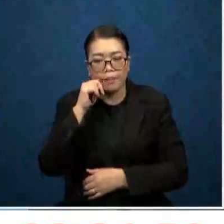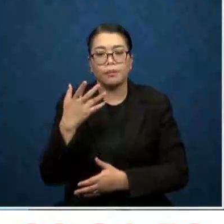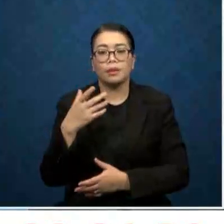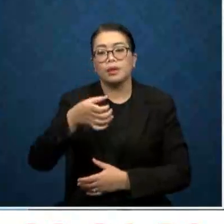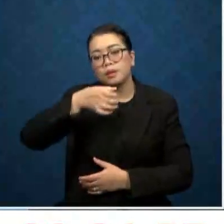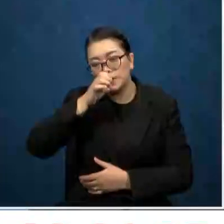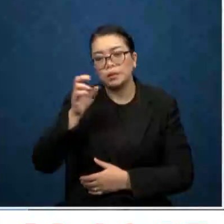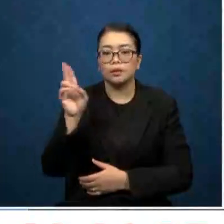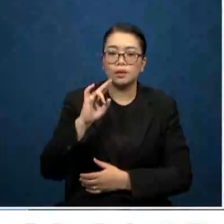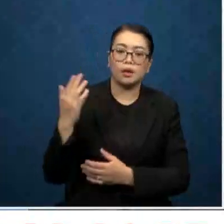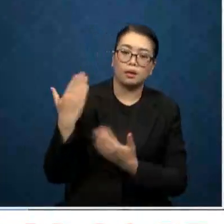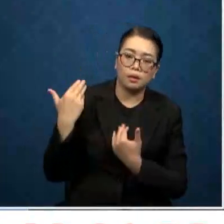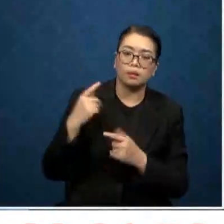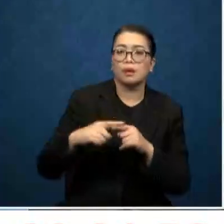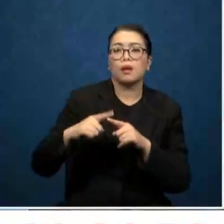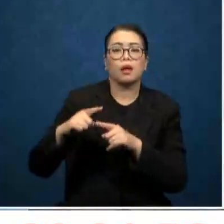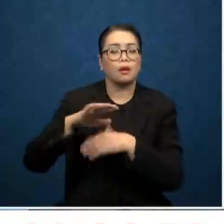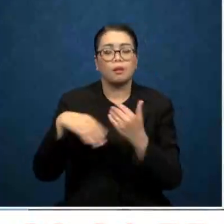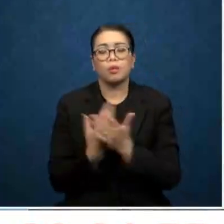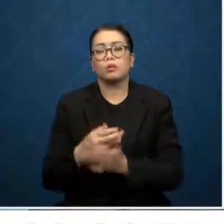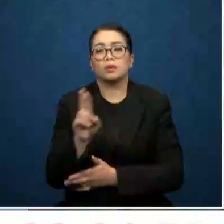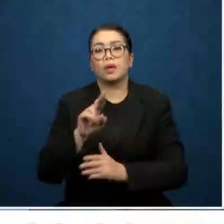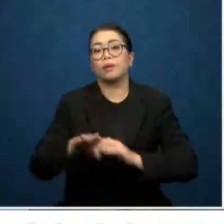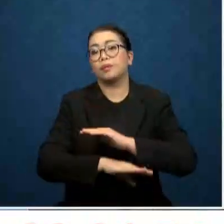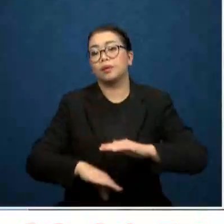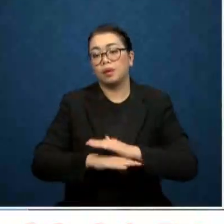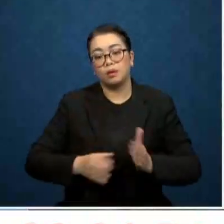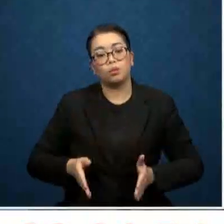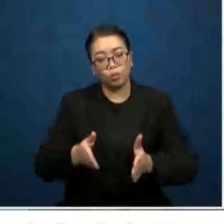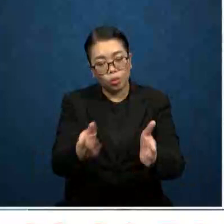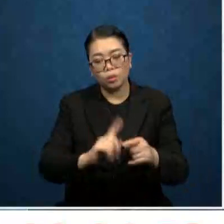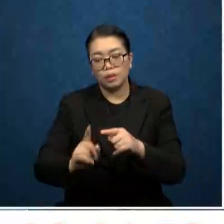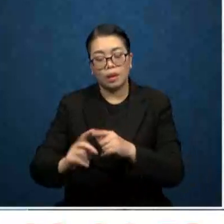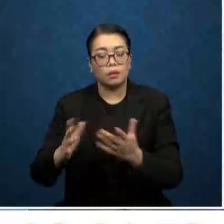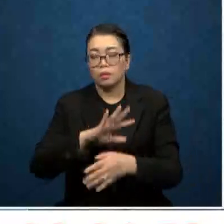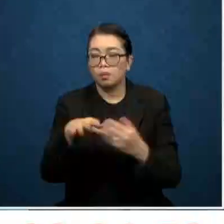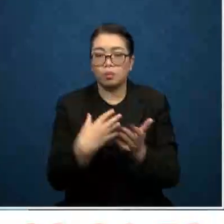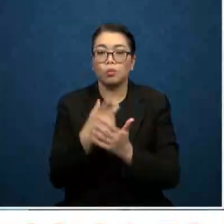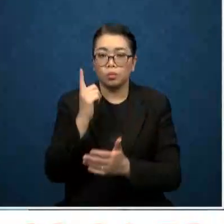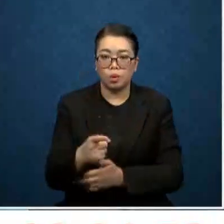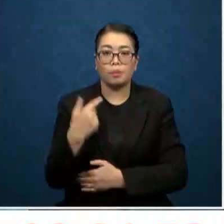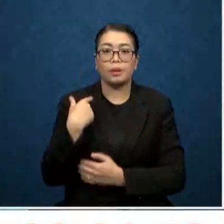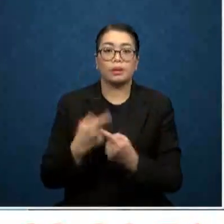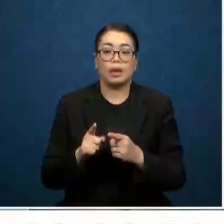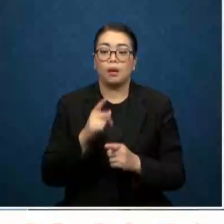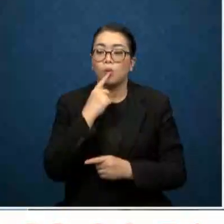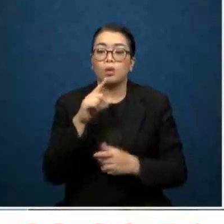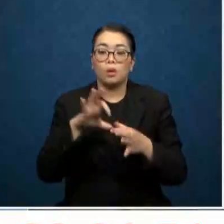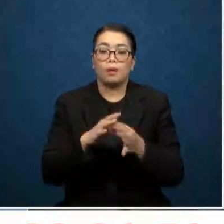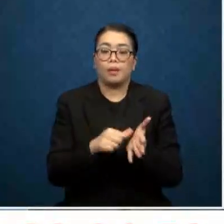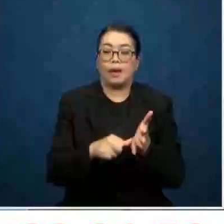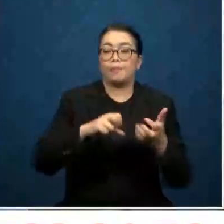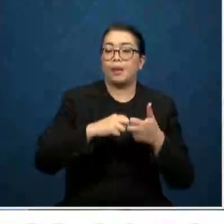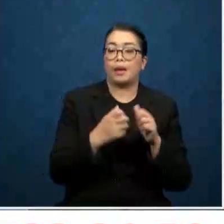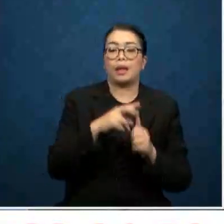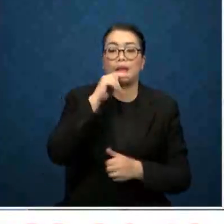บริโภคจัดให้มีinfrastructureโครงสร้างพื้นฐานถนนหนทางอะไรต่างๆมากมายแต่ไม่ได้พูดถึงอย่างชัดเจน